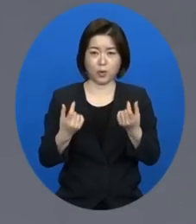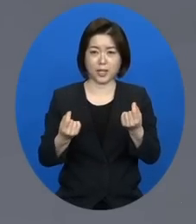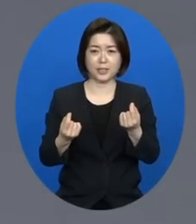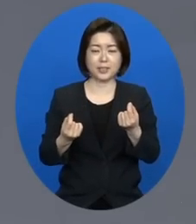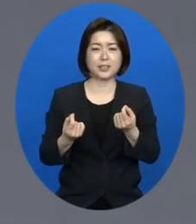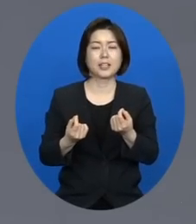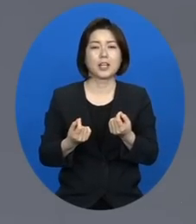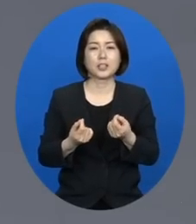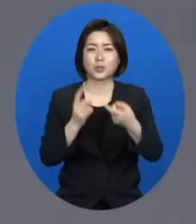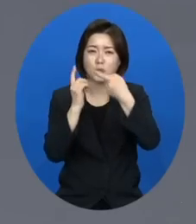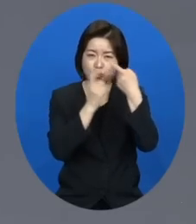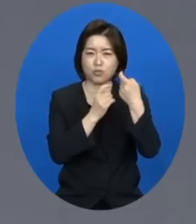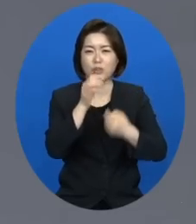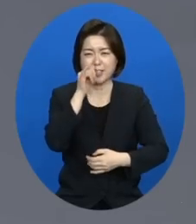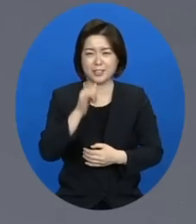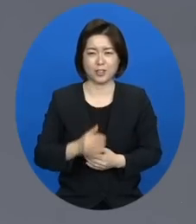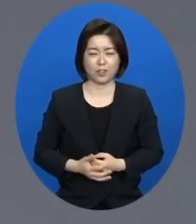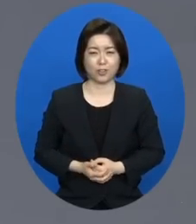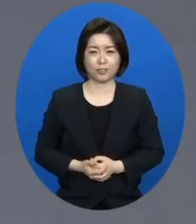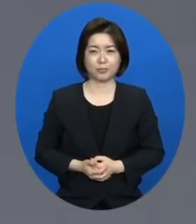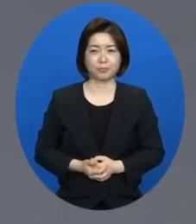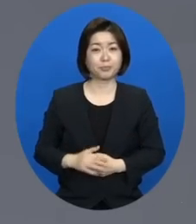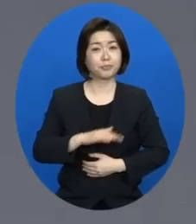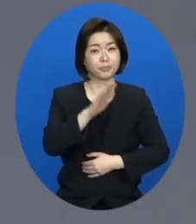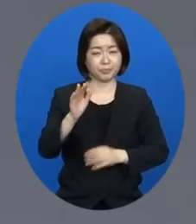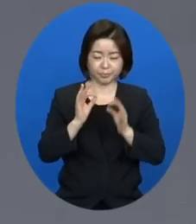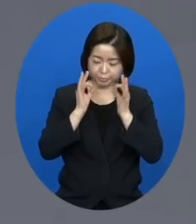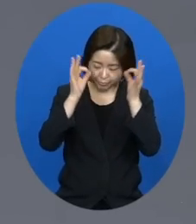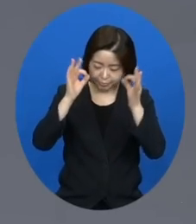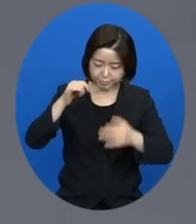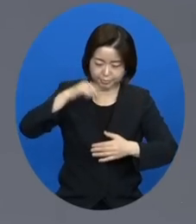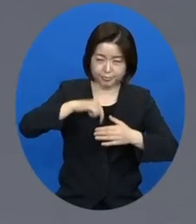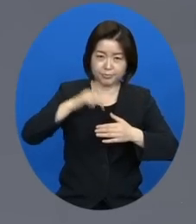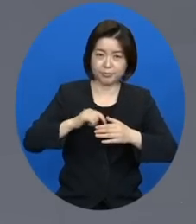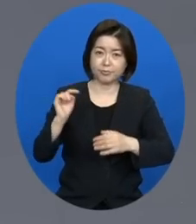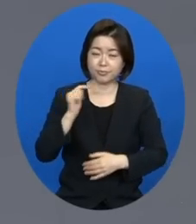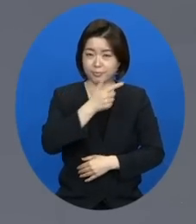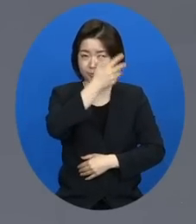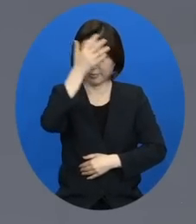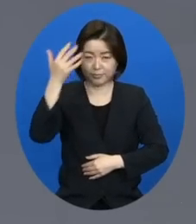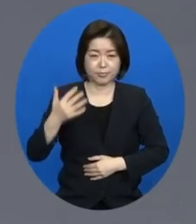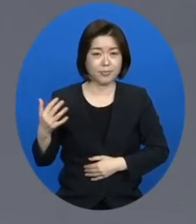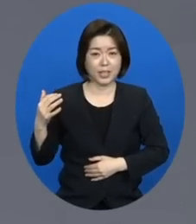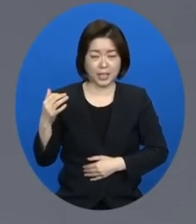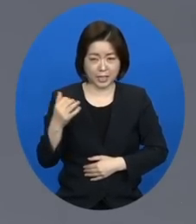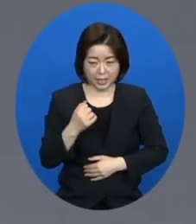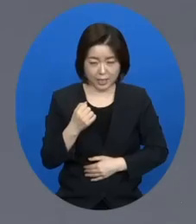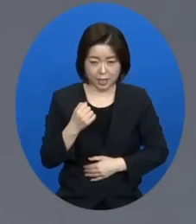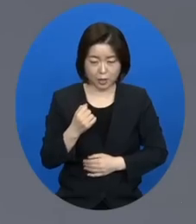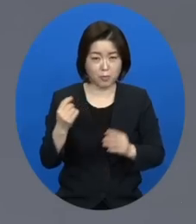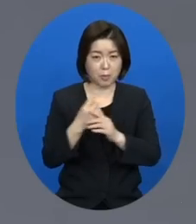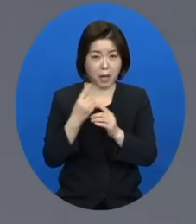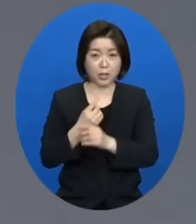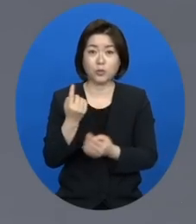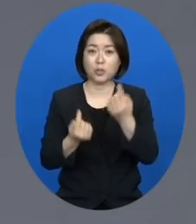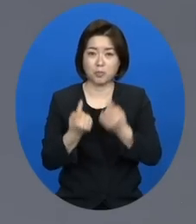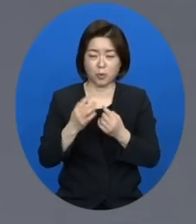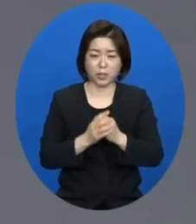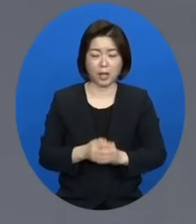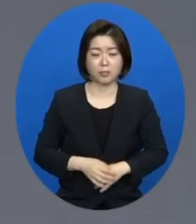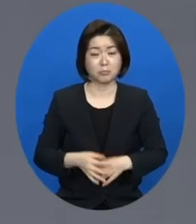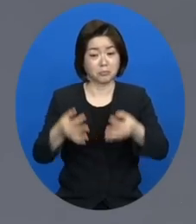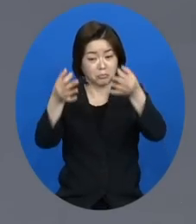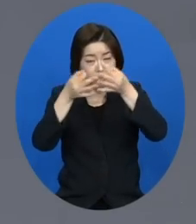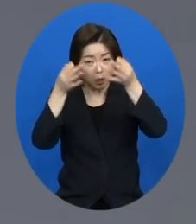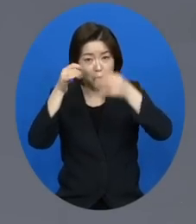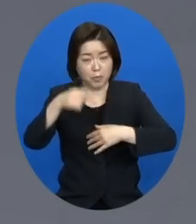유혹이 있습니다. 우리의 성실함과 우리 내면의 아름다움을 가꾸기보다는 속히 눈에